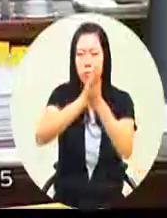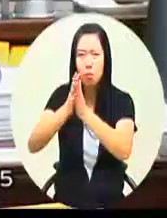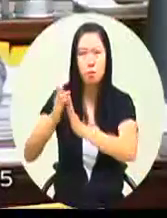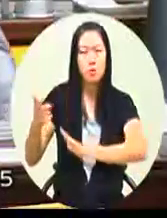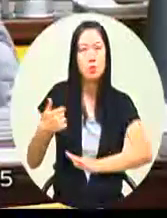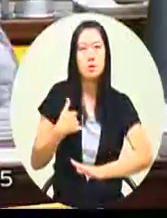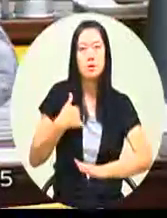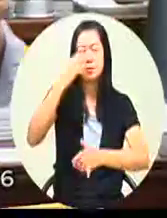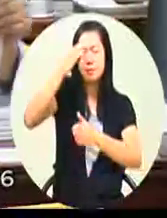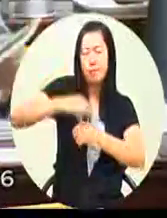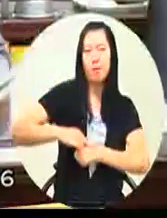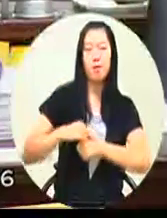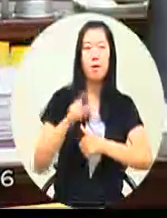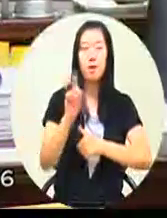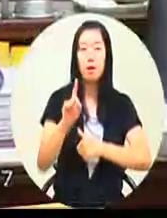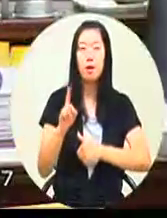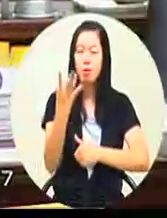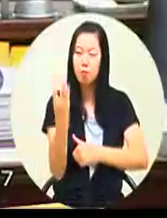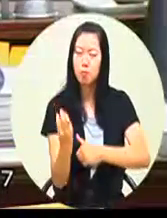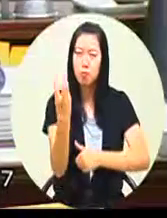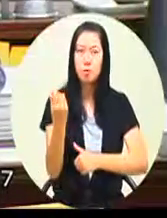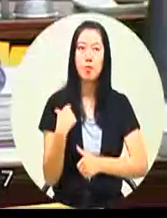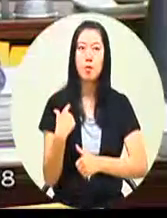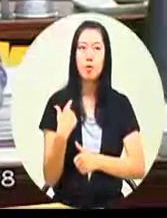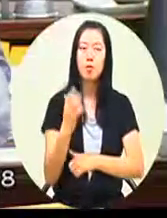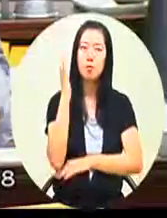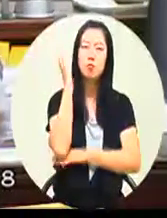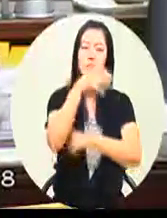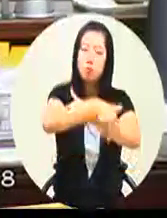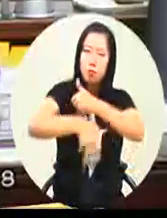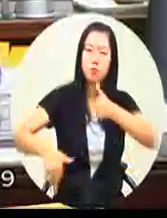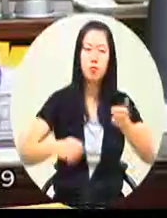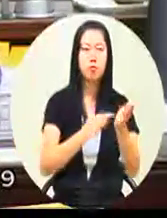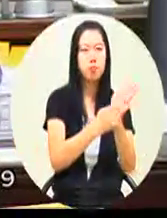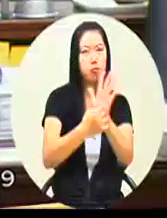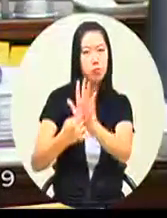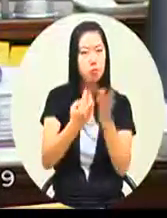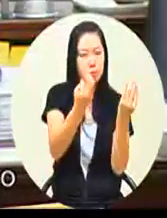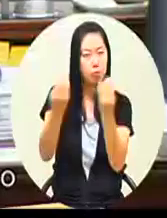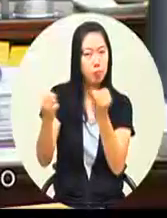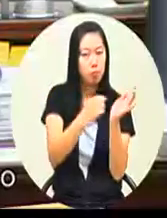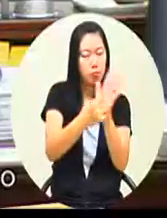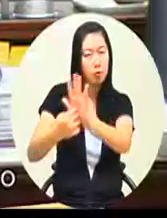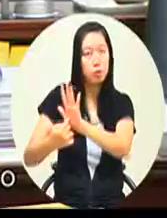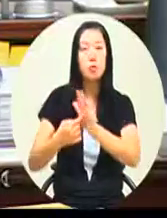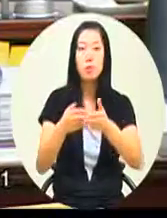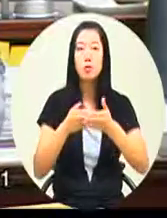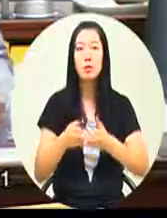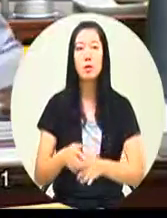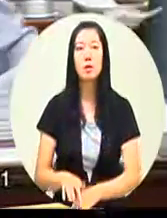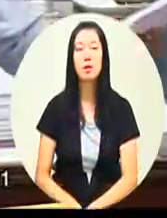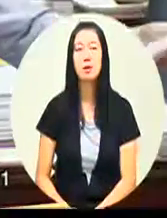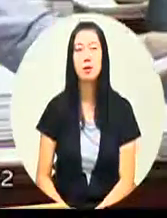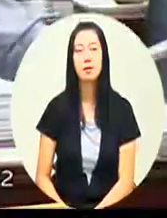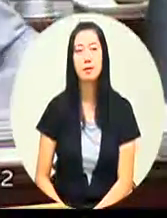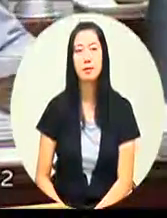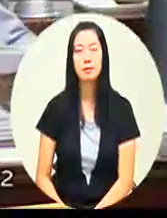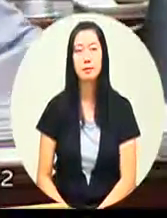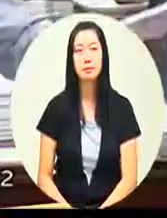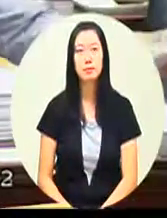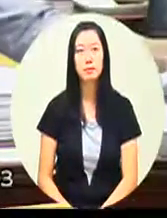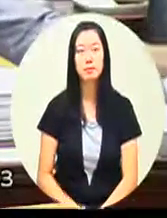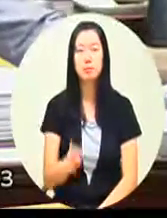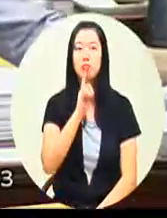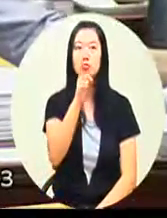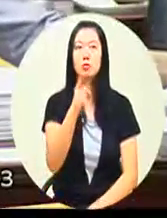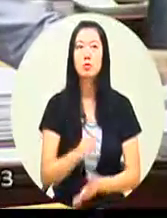高？在各部门里面怎么去呈现？这都有精准的数字。公告给你，你要跟